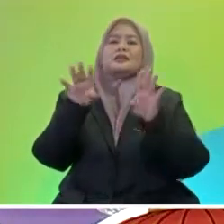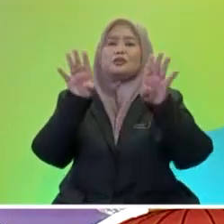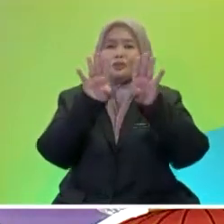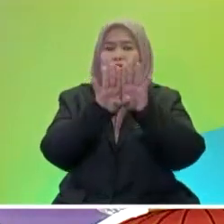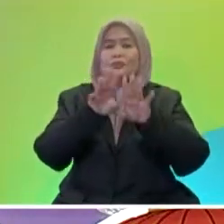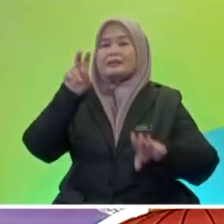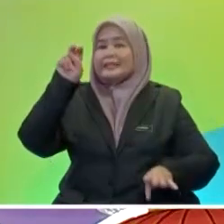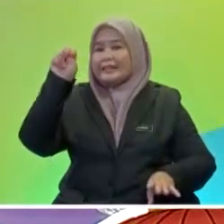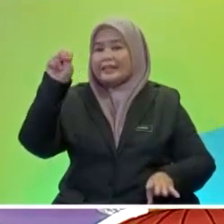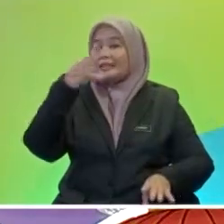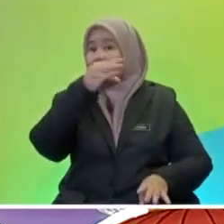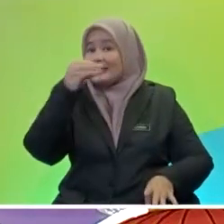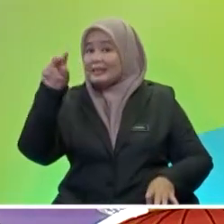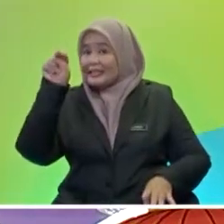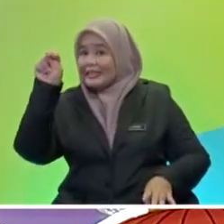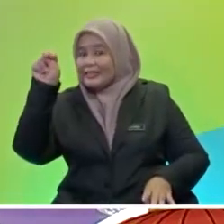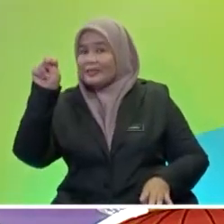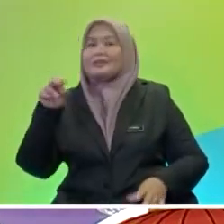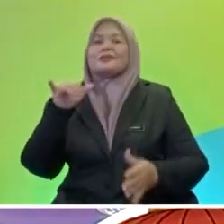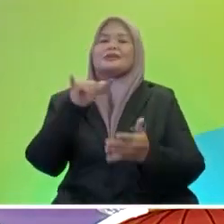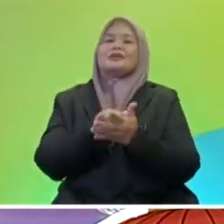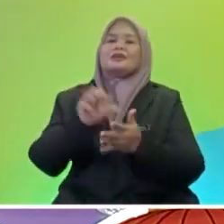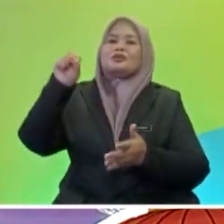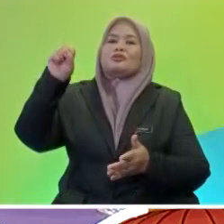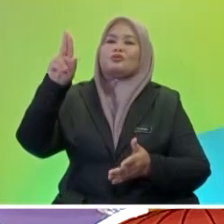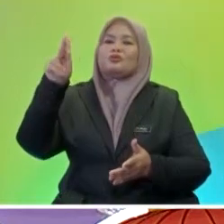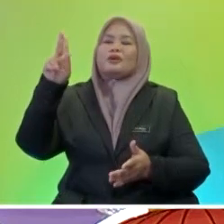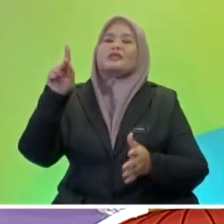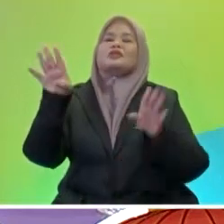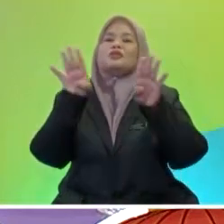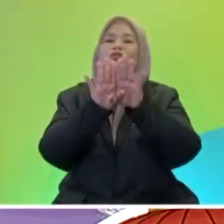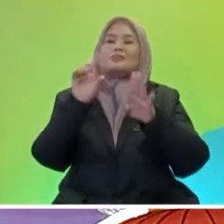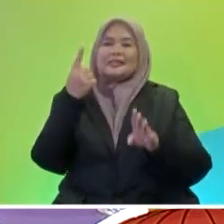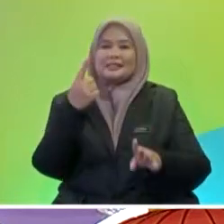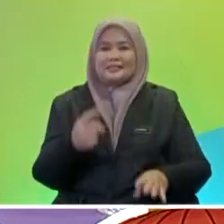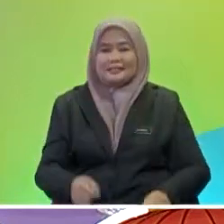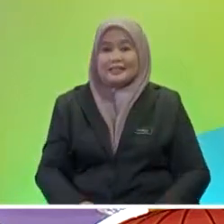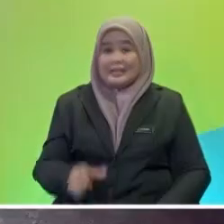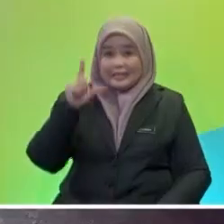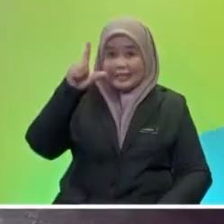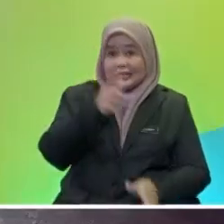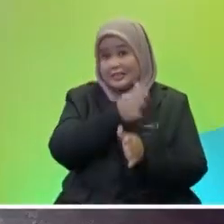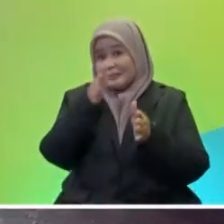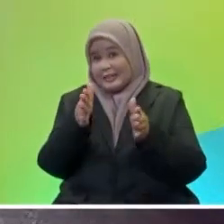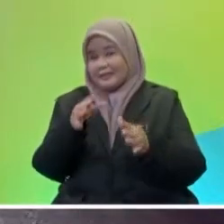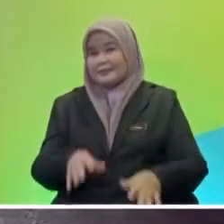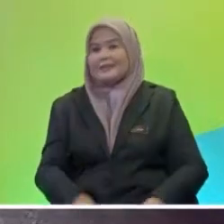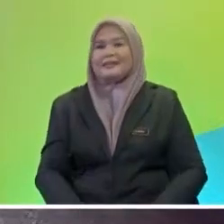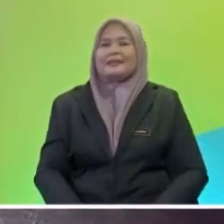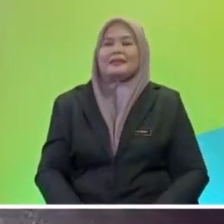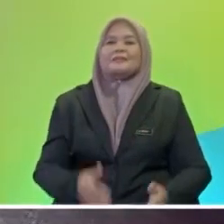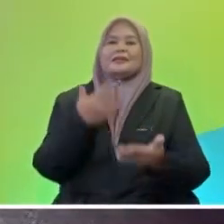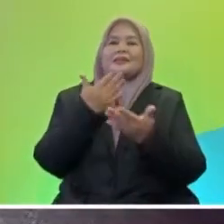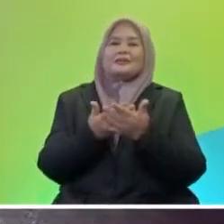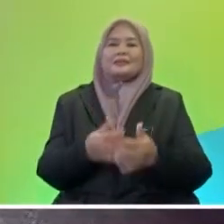satu perkataan dengan satu suku kata tertutup saja Oke terlihat di sebelah satu bulan